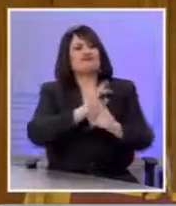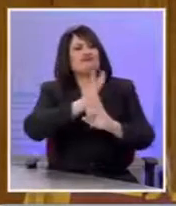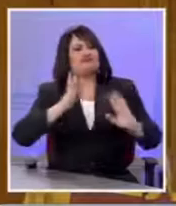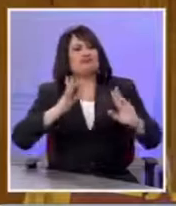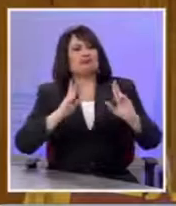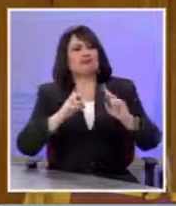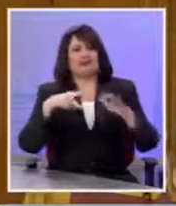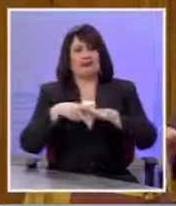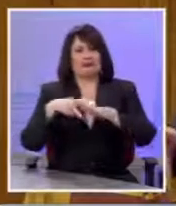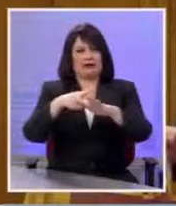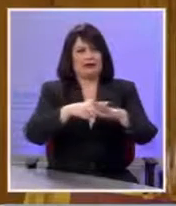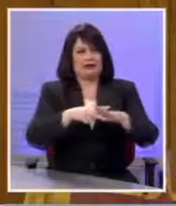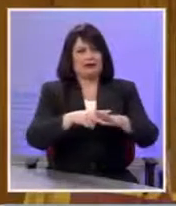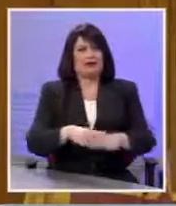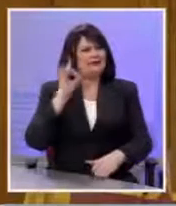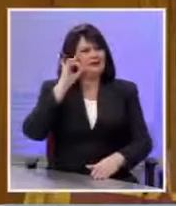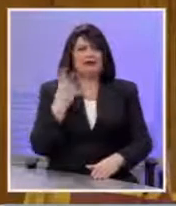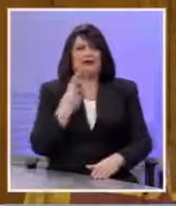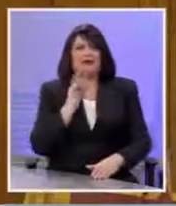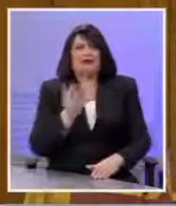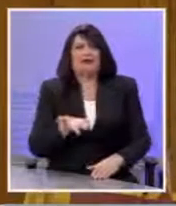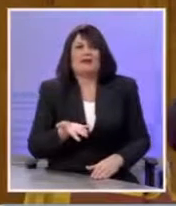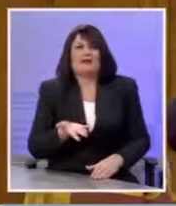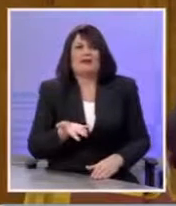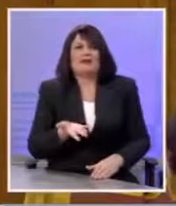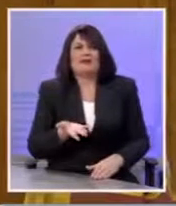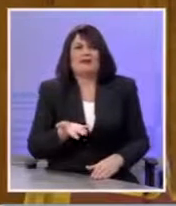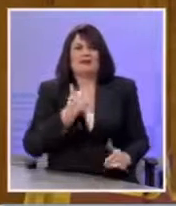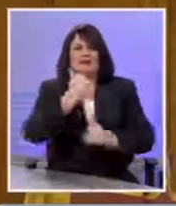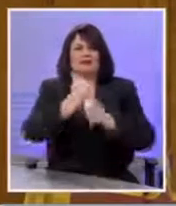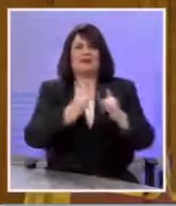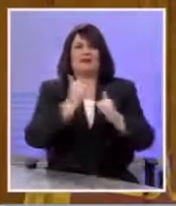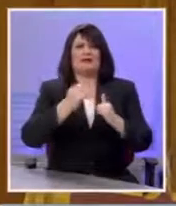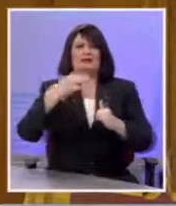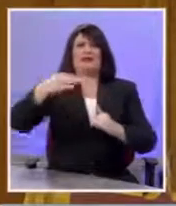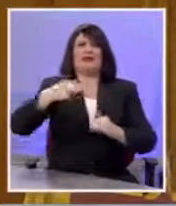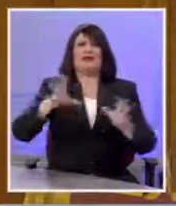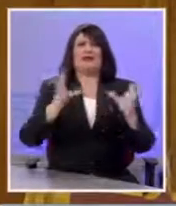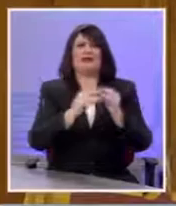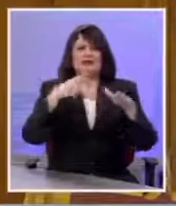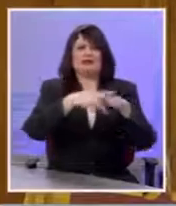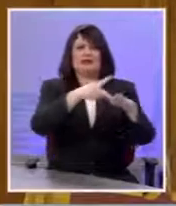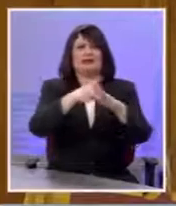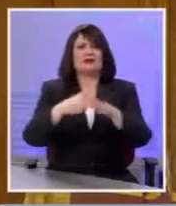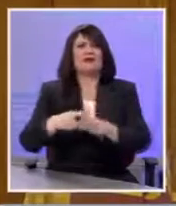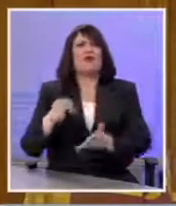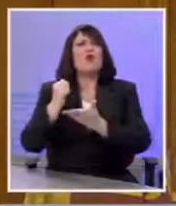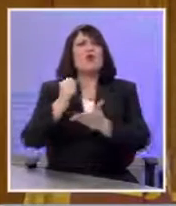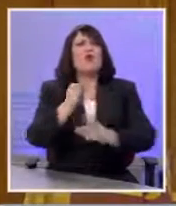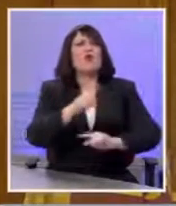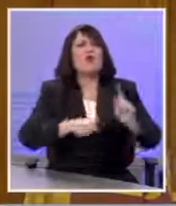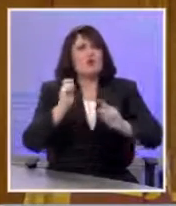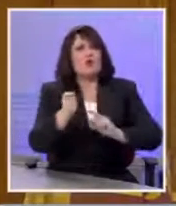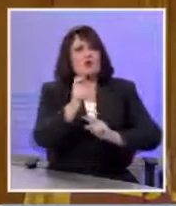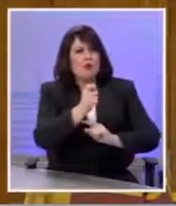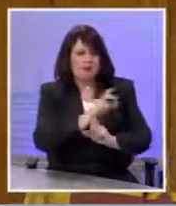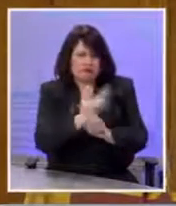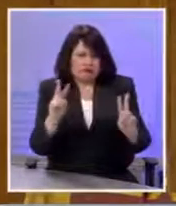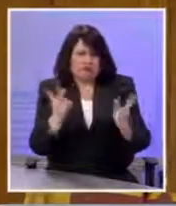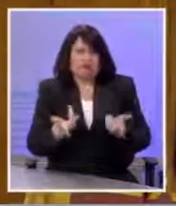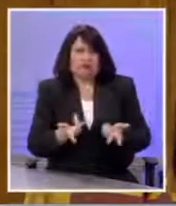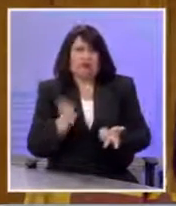τράπεζες, διότι δεν καταλαβαίνουμε γιατί δεν μπορεί να αναρτάται στην ιστοσελίδα κάθε τράπεζας τι χορηγήσεις κάνει και σε ποιους, πώς